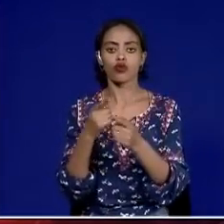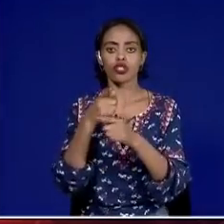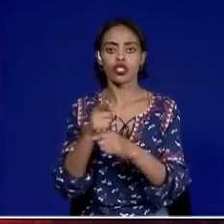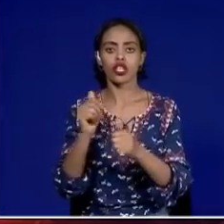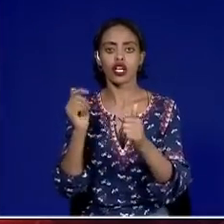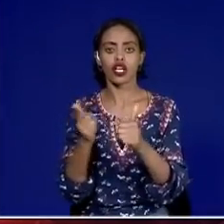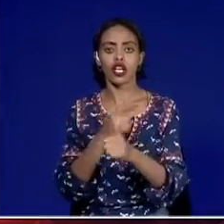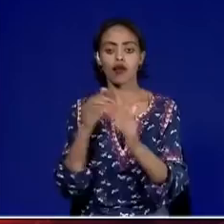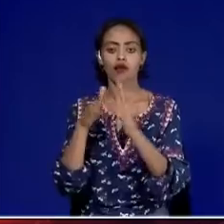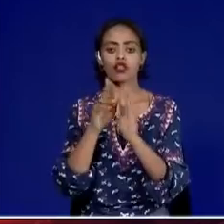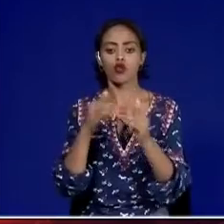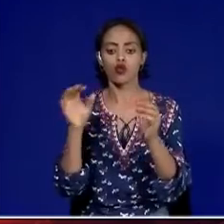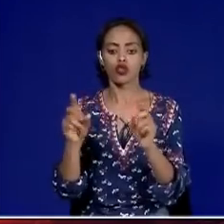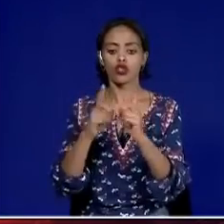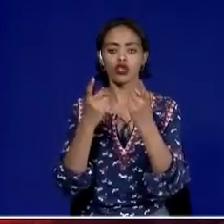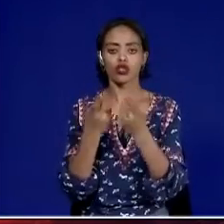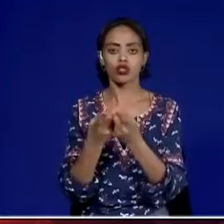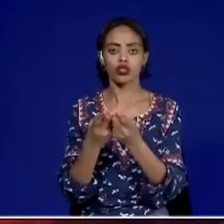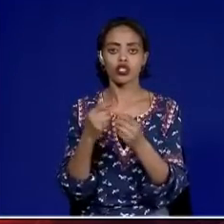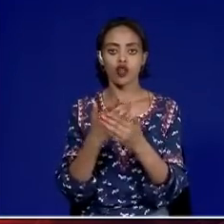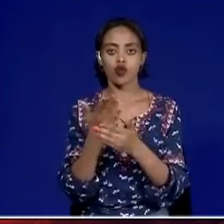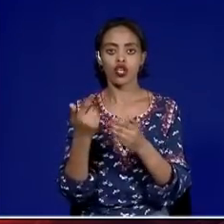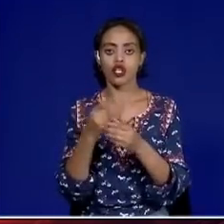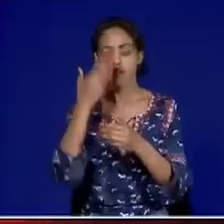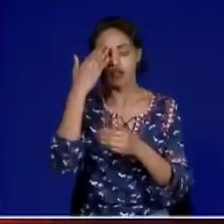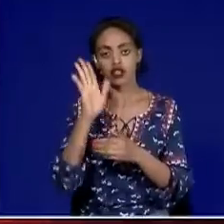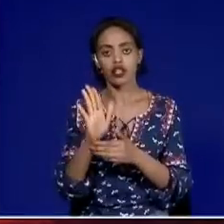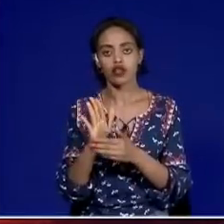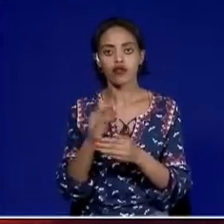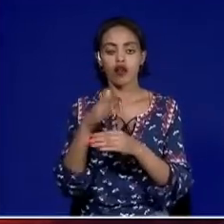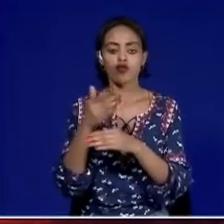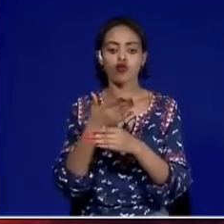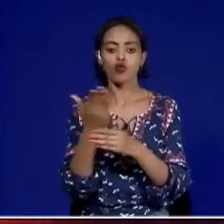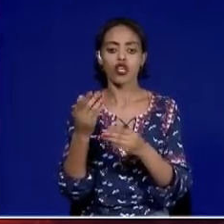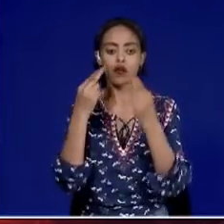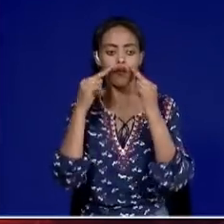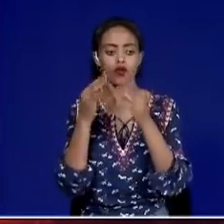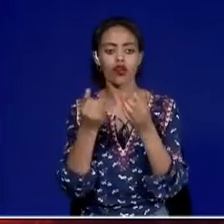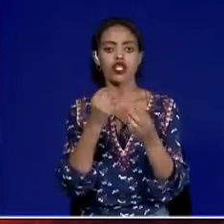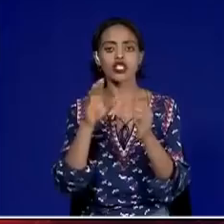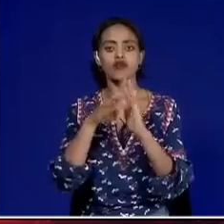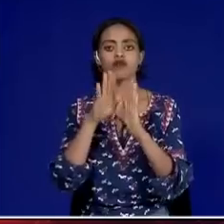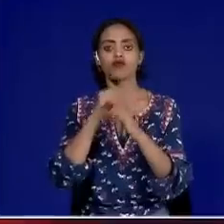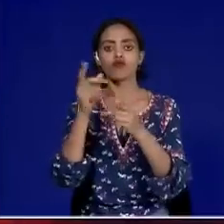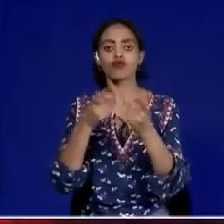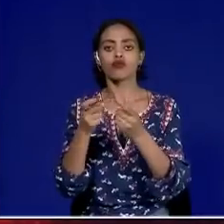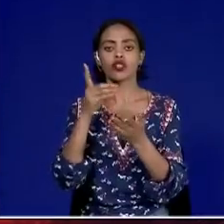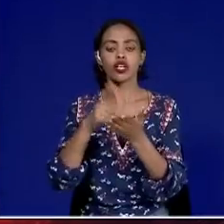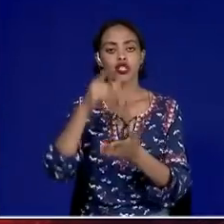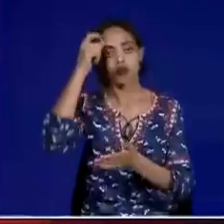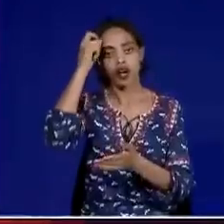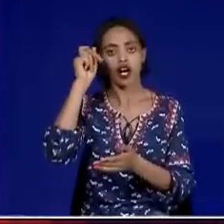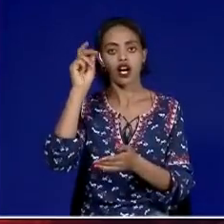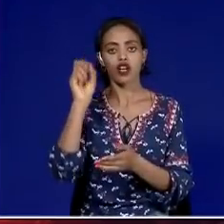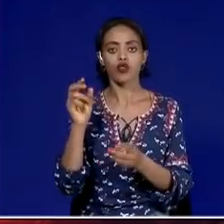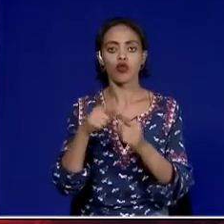قدمایم کتیل بحالون تام دیو مدحري انا زغ دايات فلتا غداي لي مالتي ابزو غداي مبره كونا زحاتتنا يوم مكتل كنتيبا محدار كتم عدوا